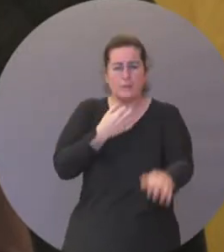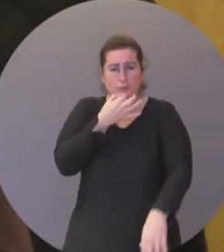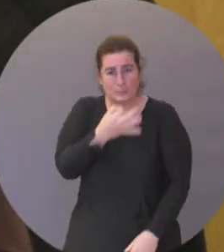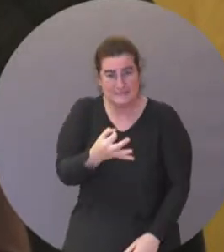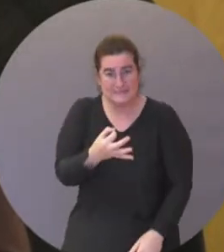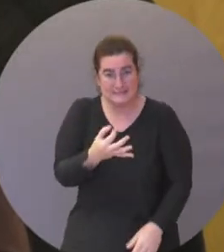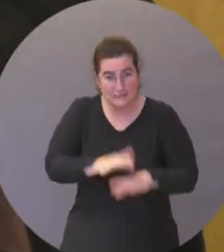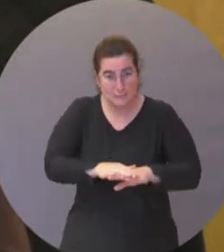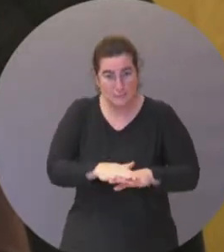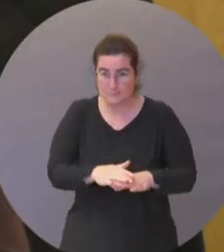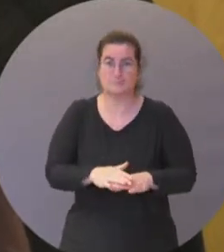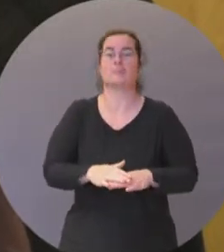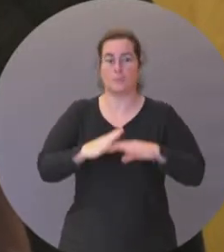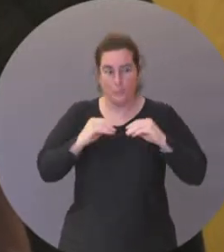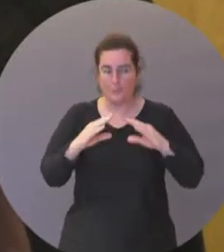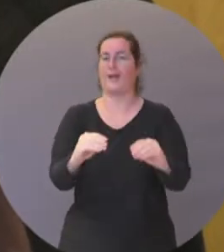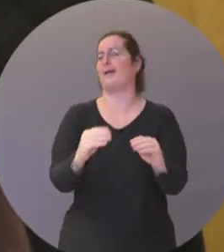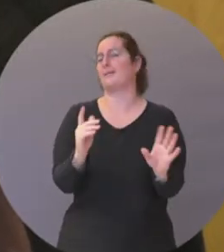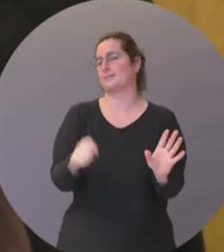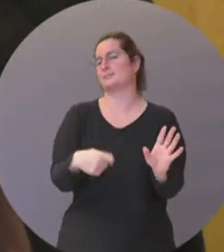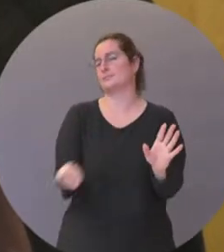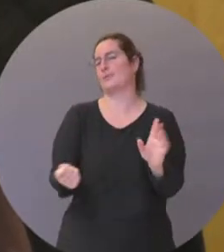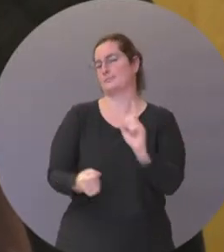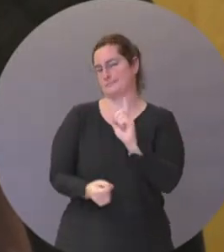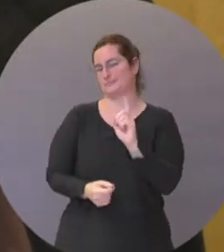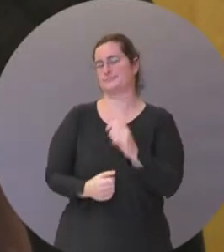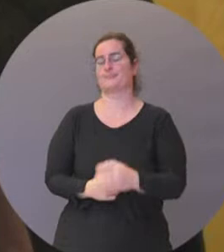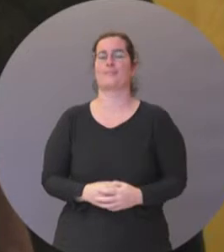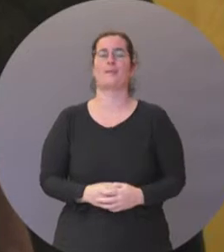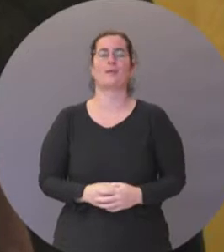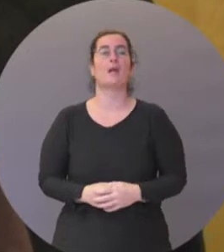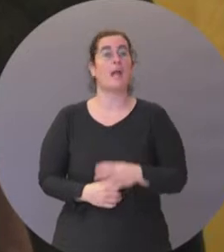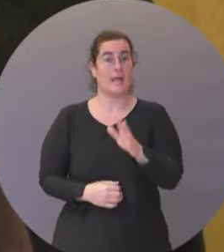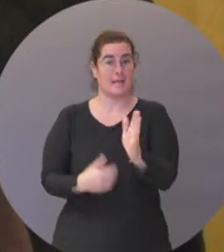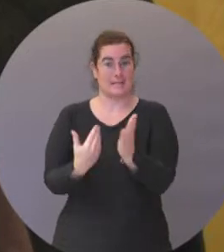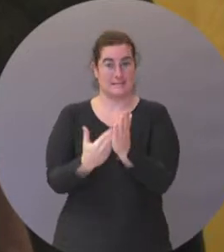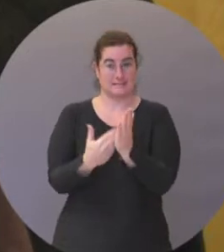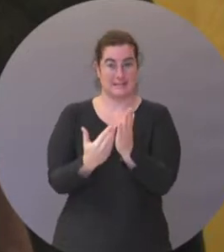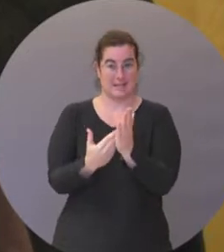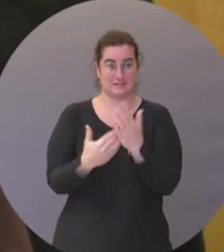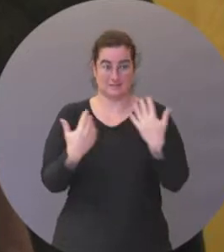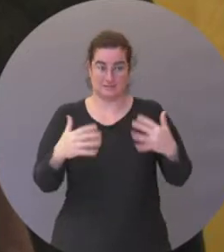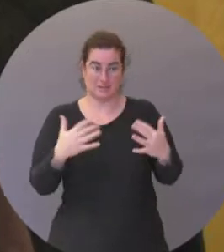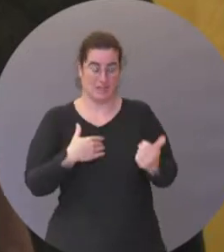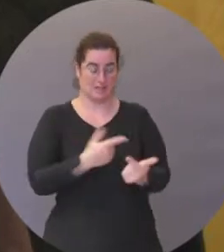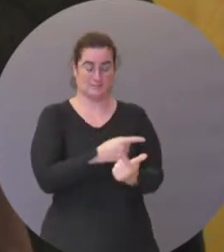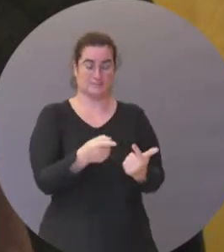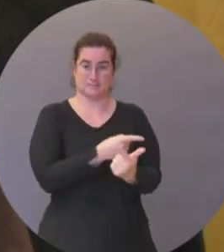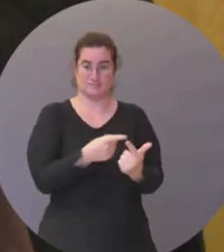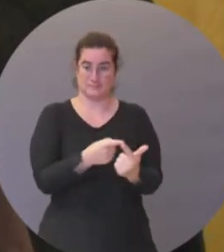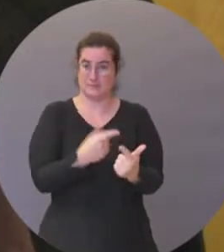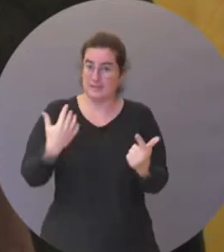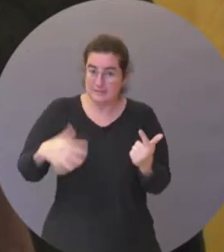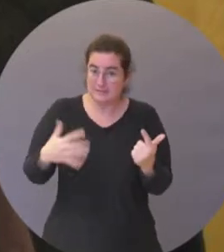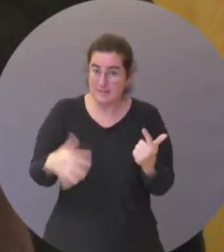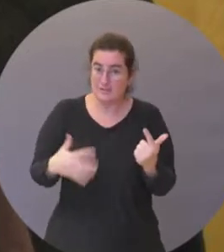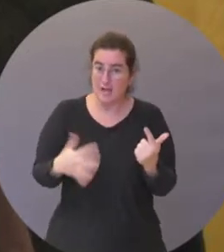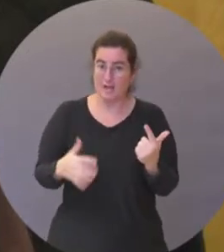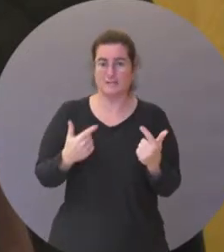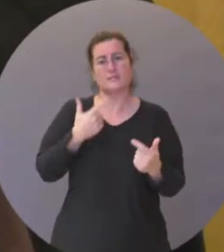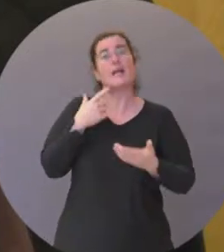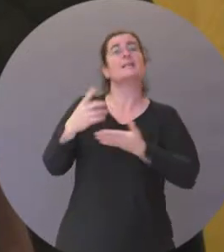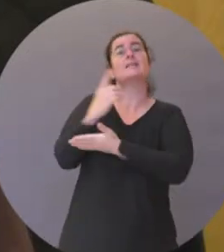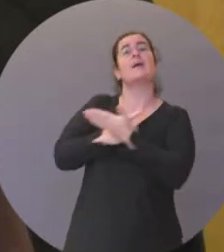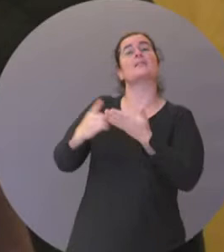là la proposition concrète c'est de faire aussi et le dispositif tel qu'il existe on est un certain nombre déjà pas que ancienne